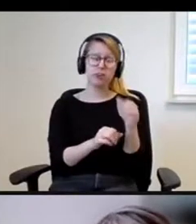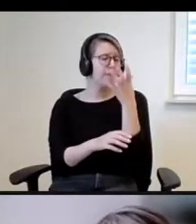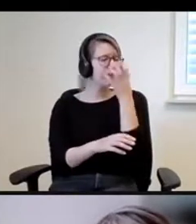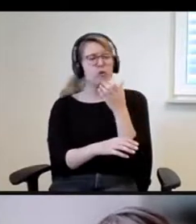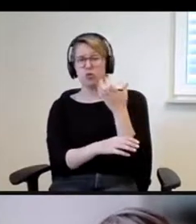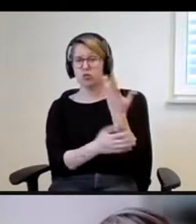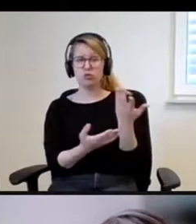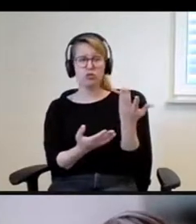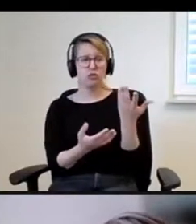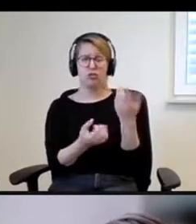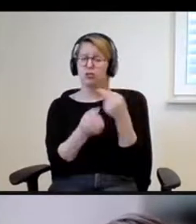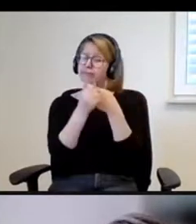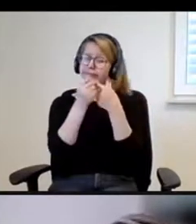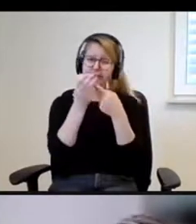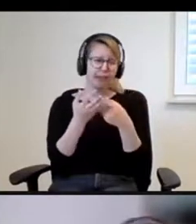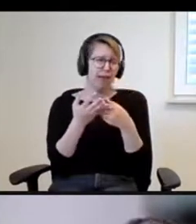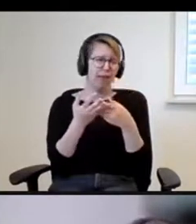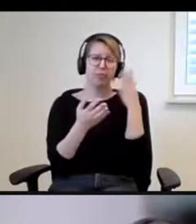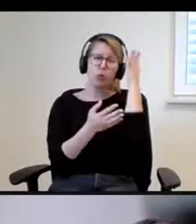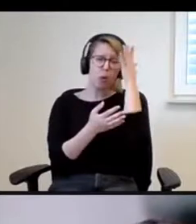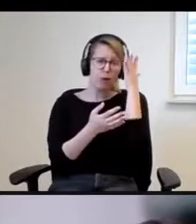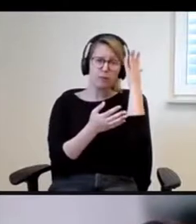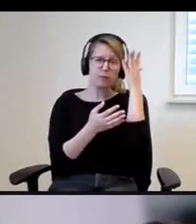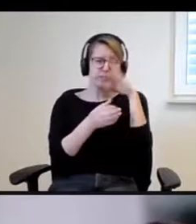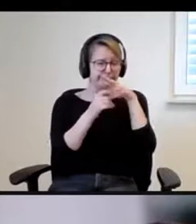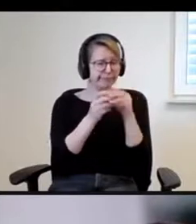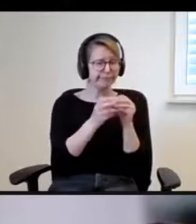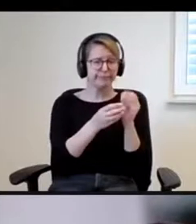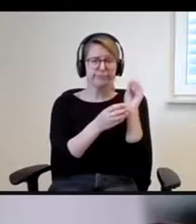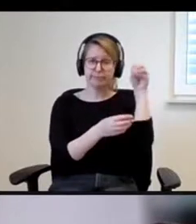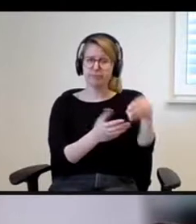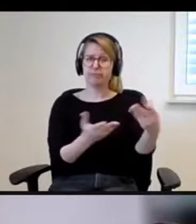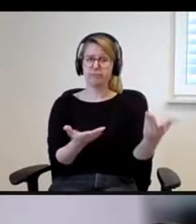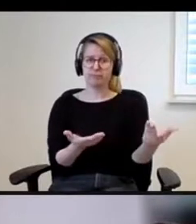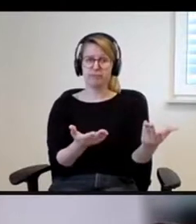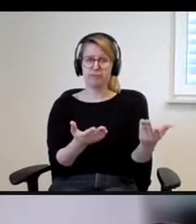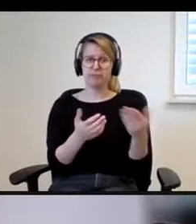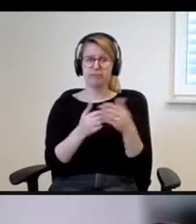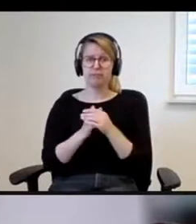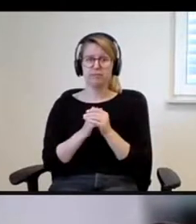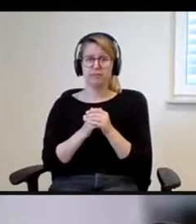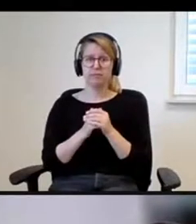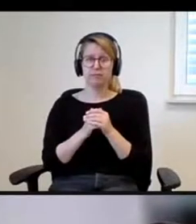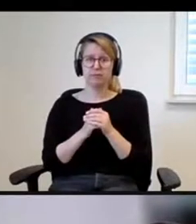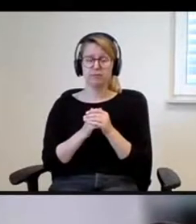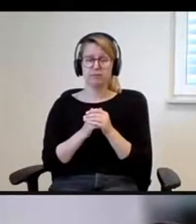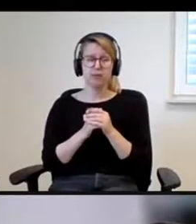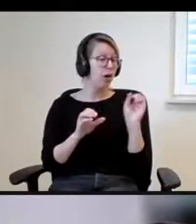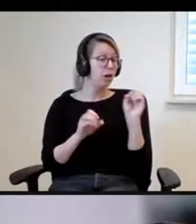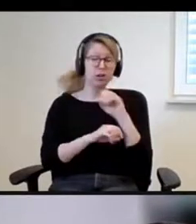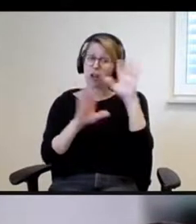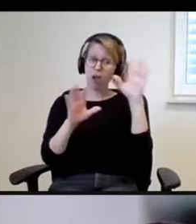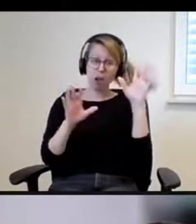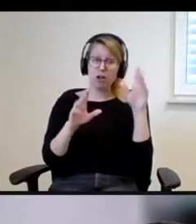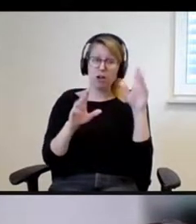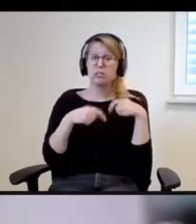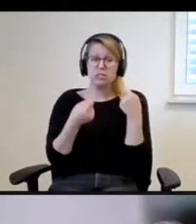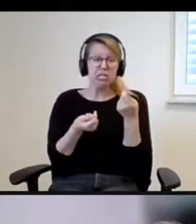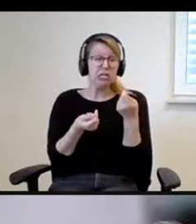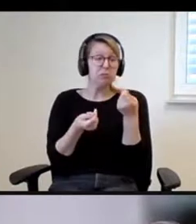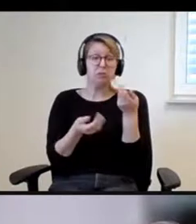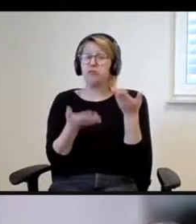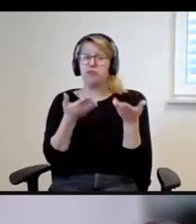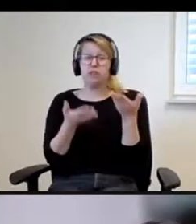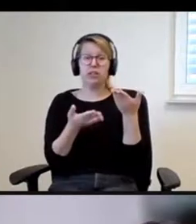des blessures aussi qui font qu'il y a peut-être des barrières aussi personnelles qu'on emmène nous tous quand